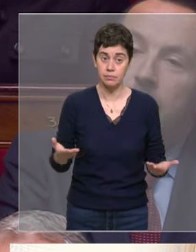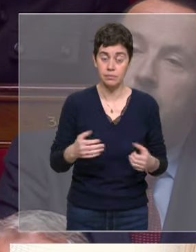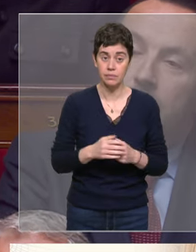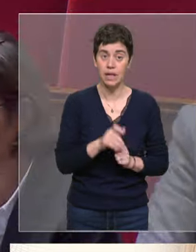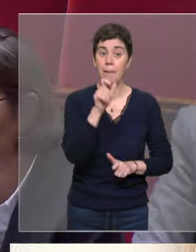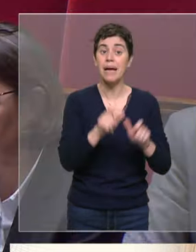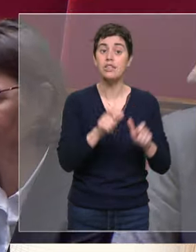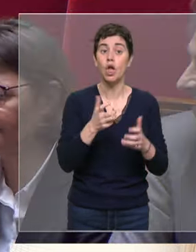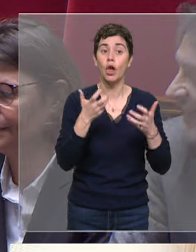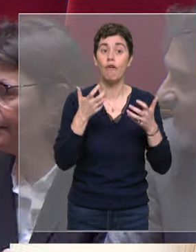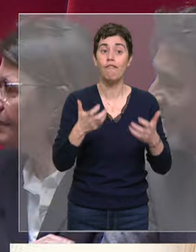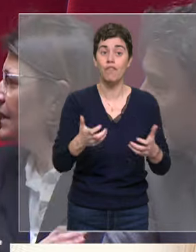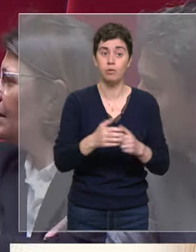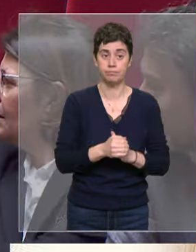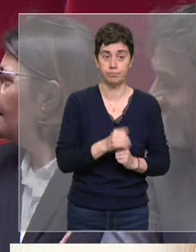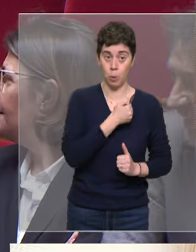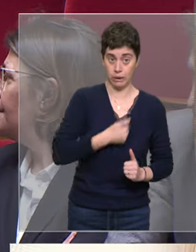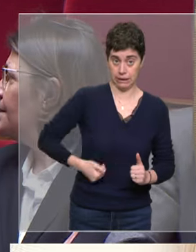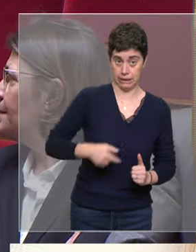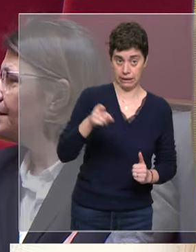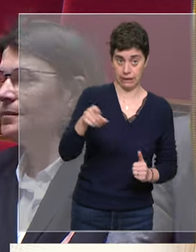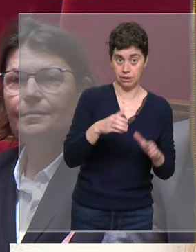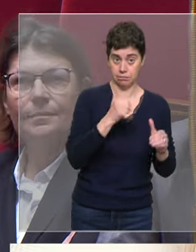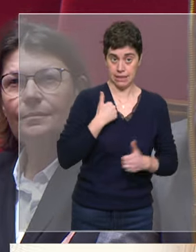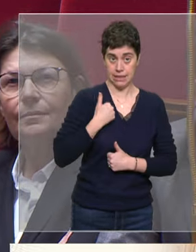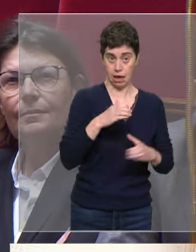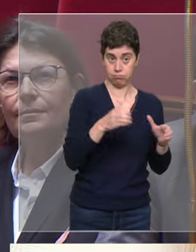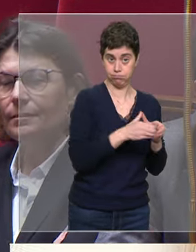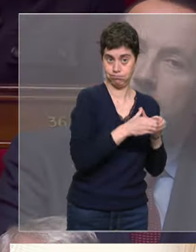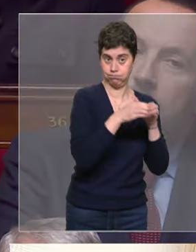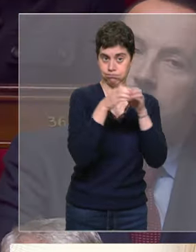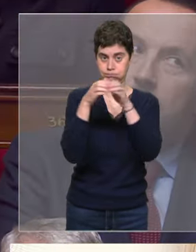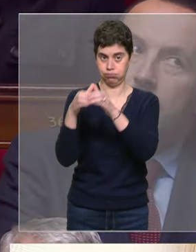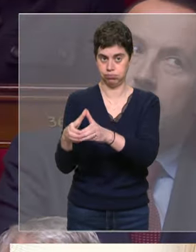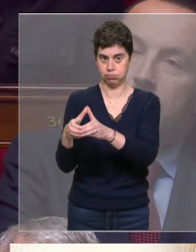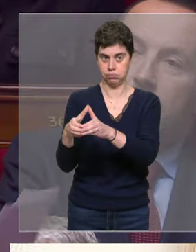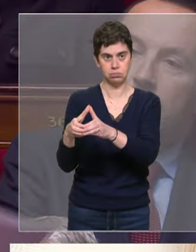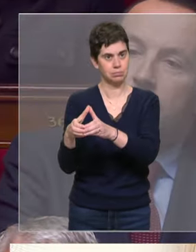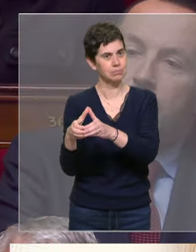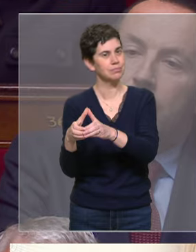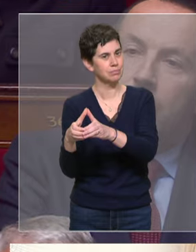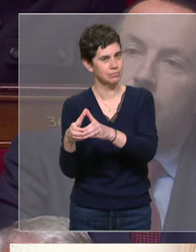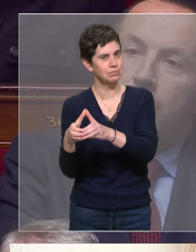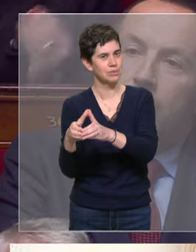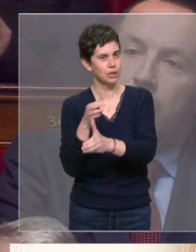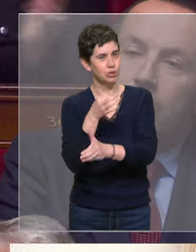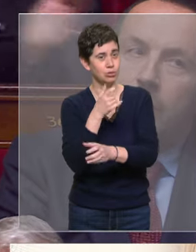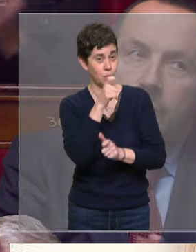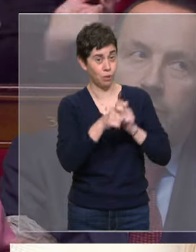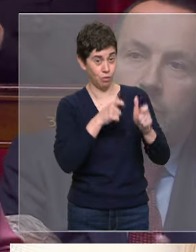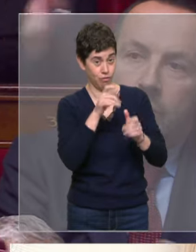qui souhaitaient envoyer des troupes en Bosnie et que je viens de citer, sont d'une parfaite actualité.